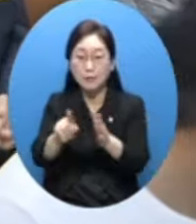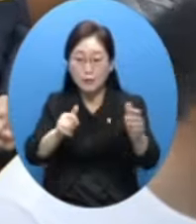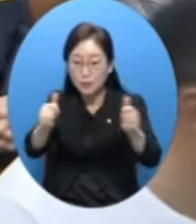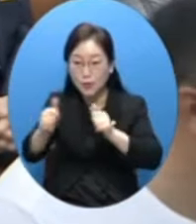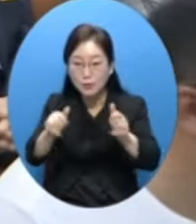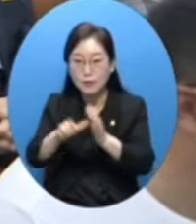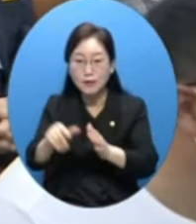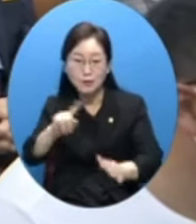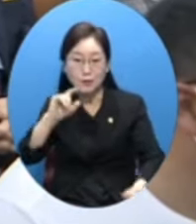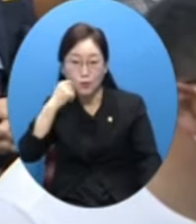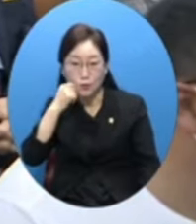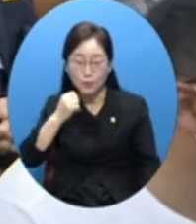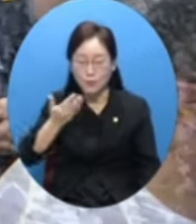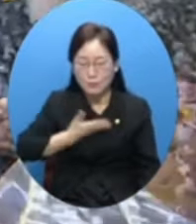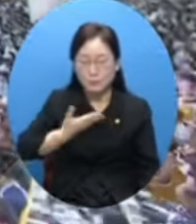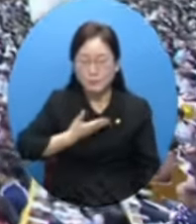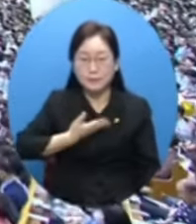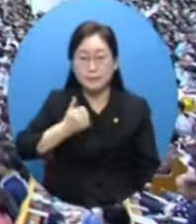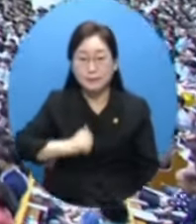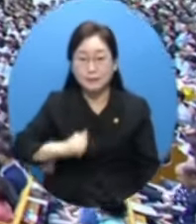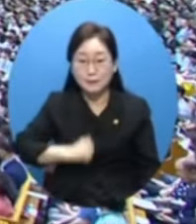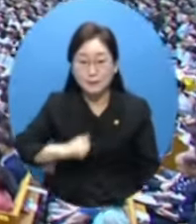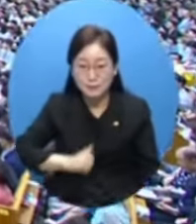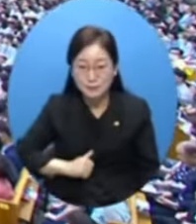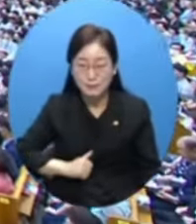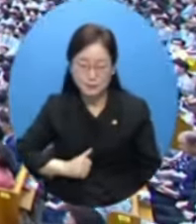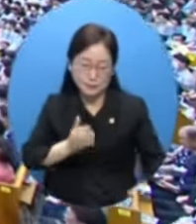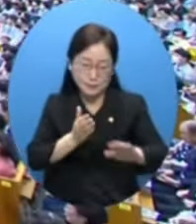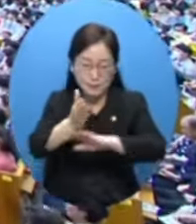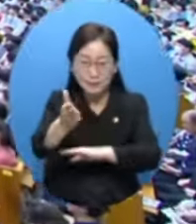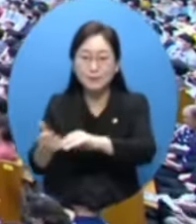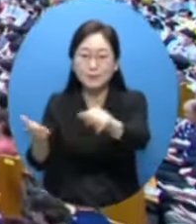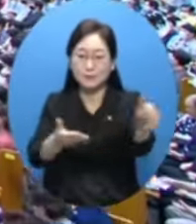어떤 어려움이 다가와도 참고 견디며 끝까지 달려나가야 되는